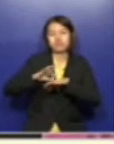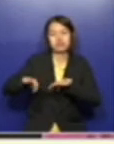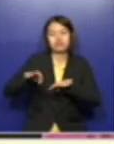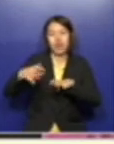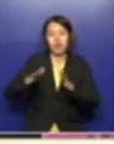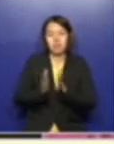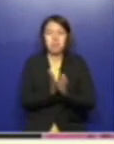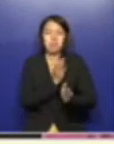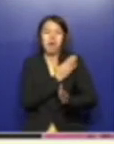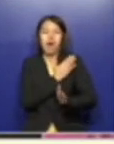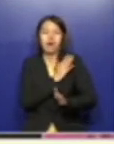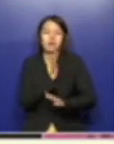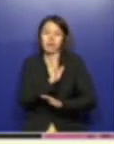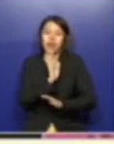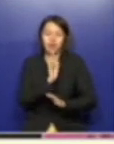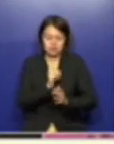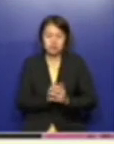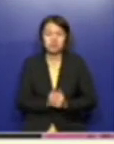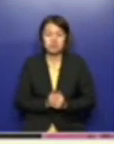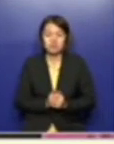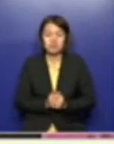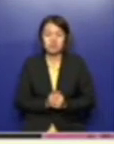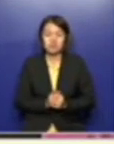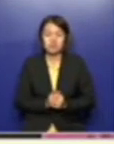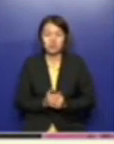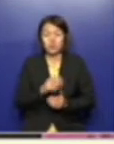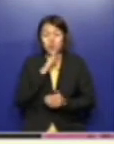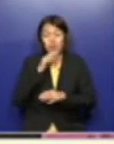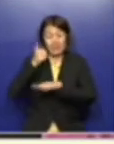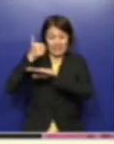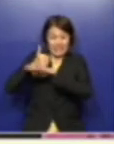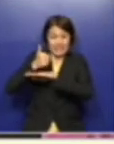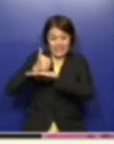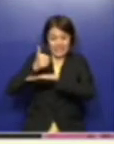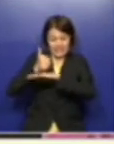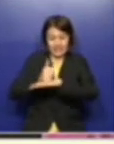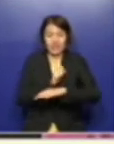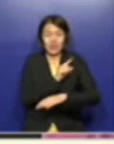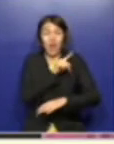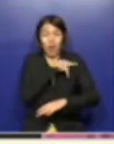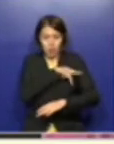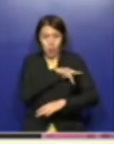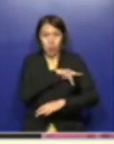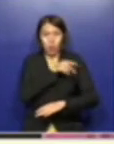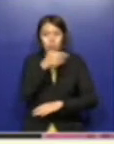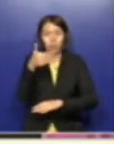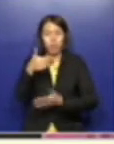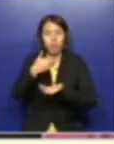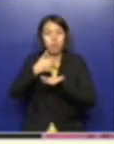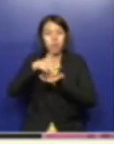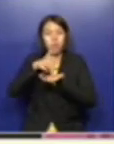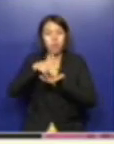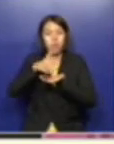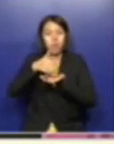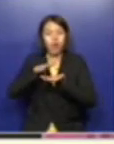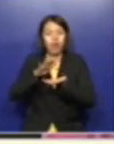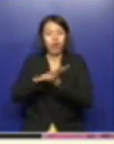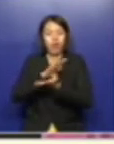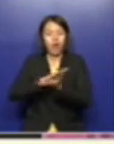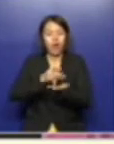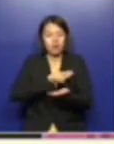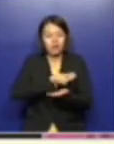แล้วพอคนระดับผู้อำนวยการสำนักพุทธศาสนาแห่งชาติออกมาแถลงและแจกเอกสาร